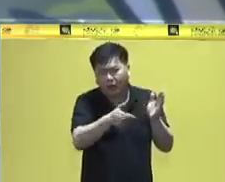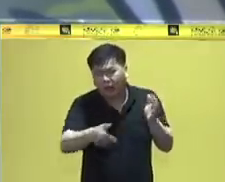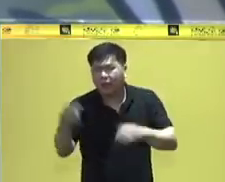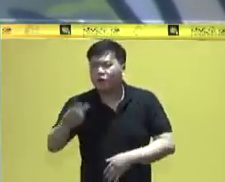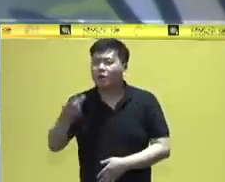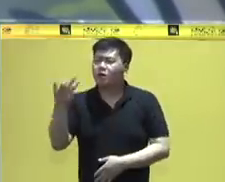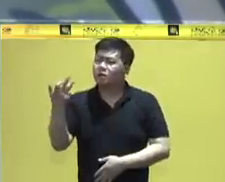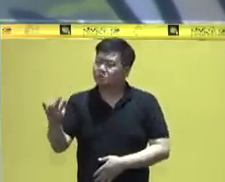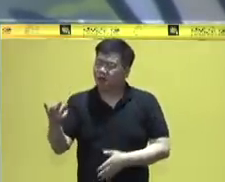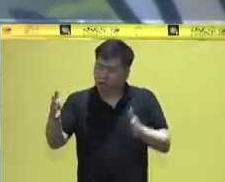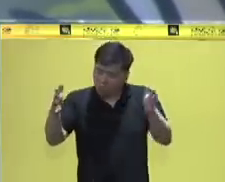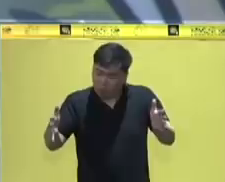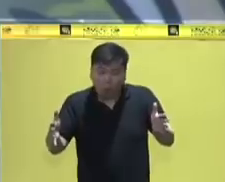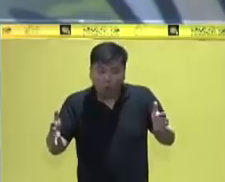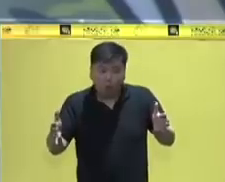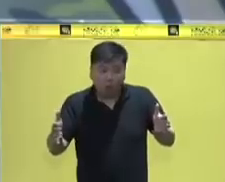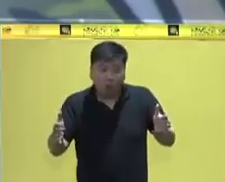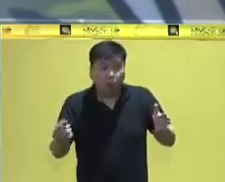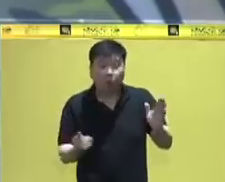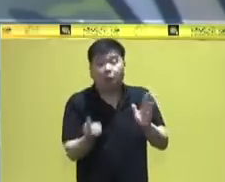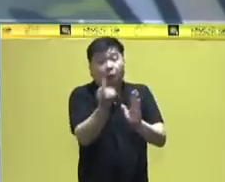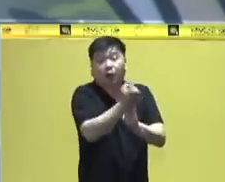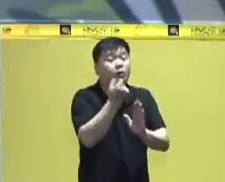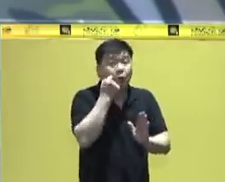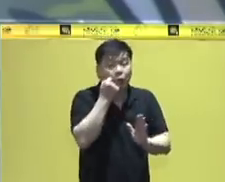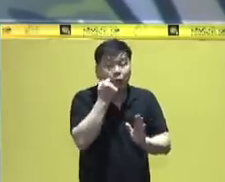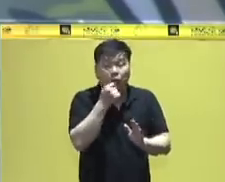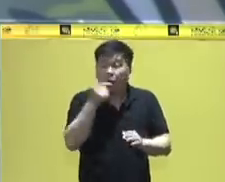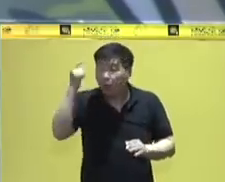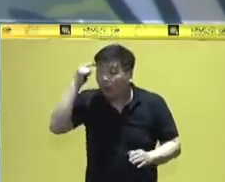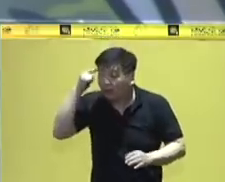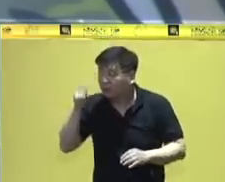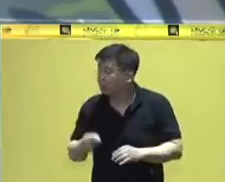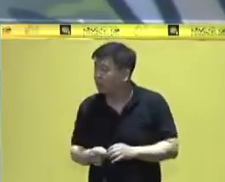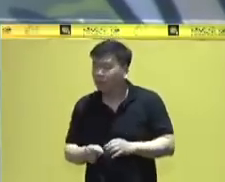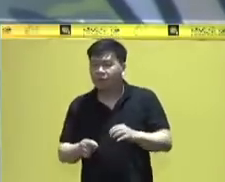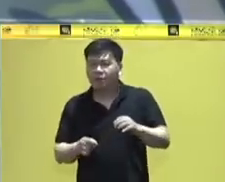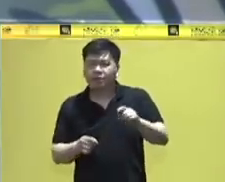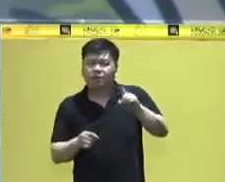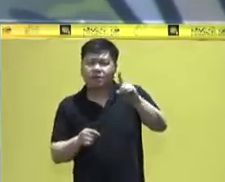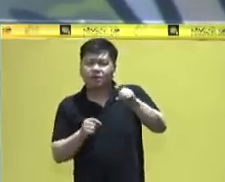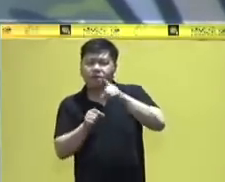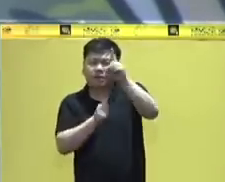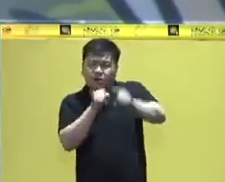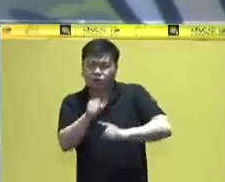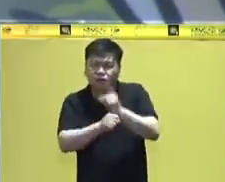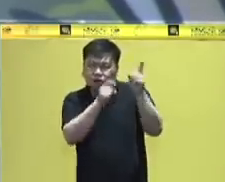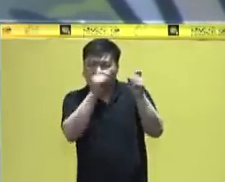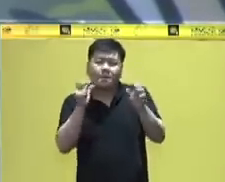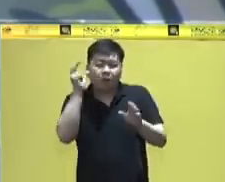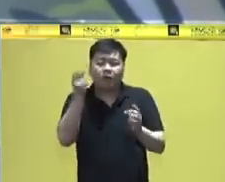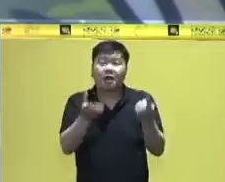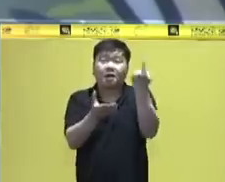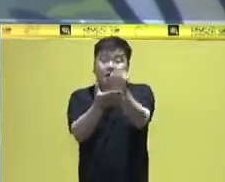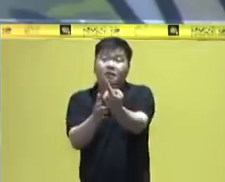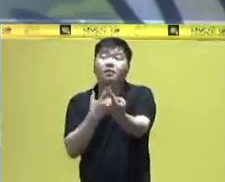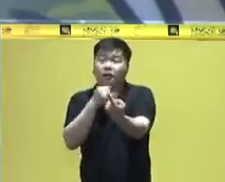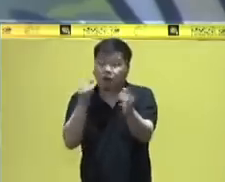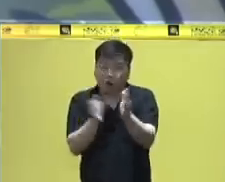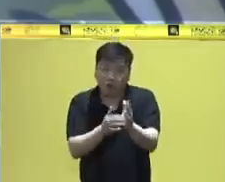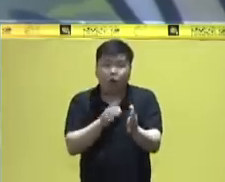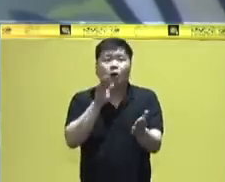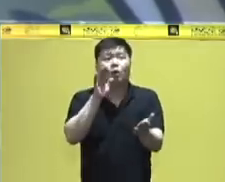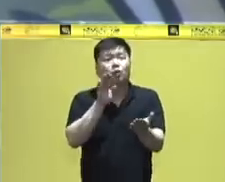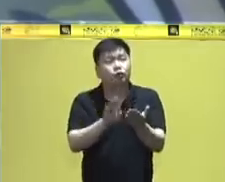2018년까지는 11년간 못 갔고요. 작년에 꽤 이제 오래 못 가셨네요. 예, 14선언 11주년 기념으로 평양에 갔었고 그리고 뭐 여러